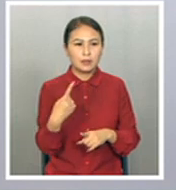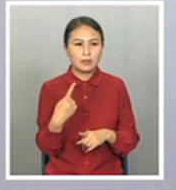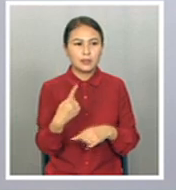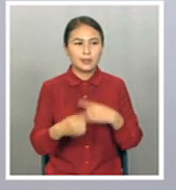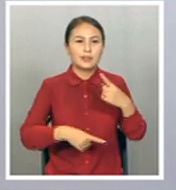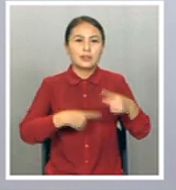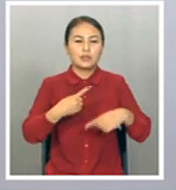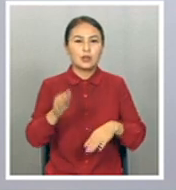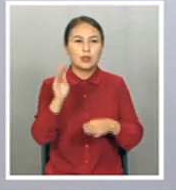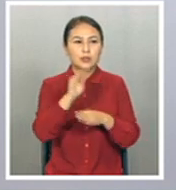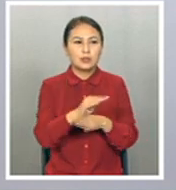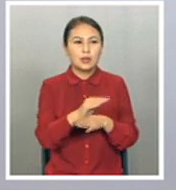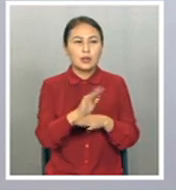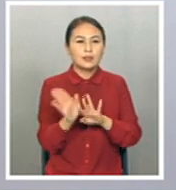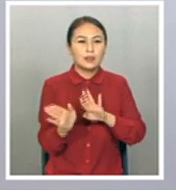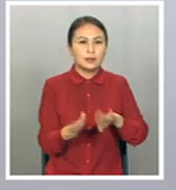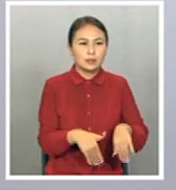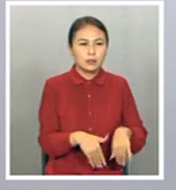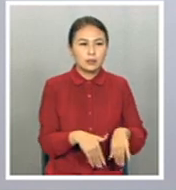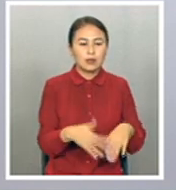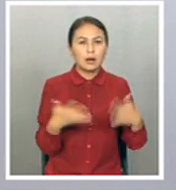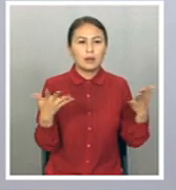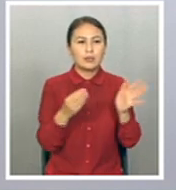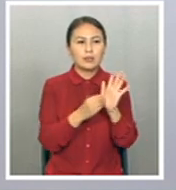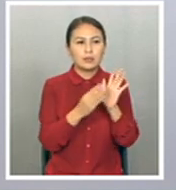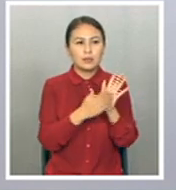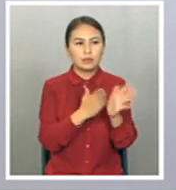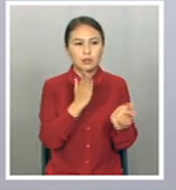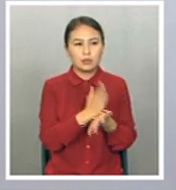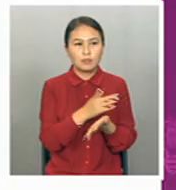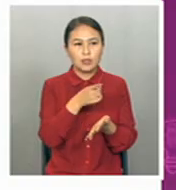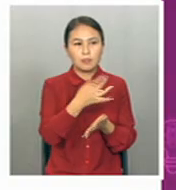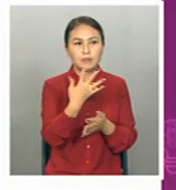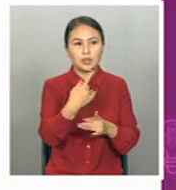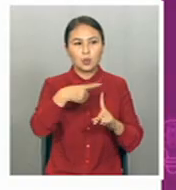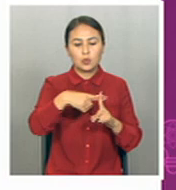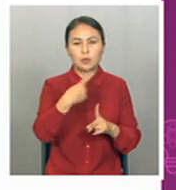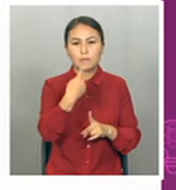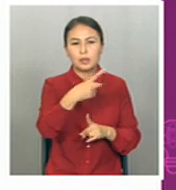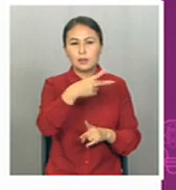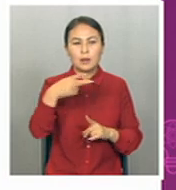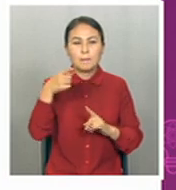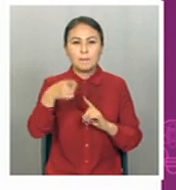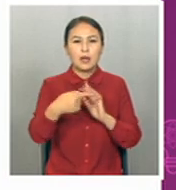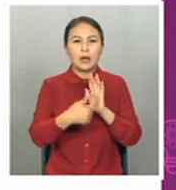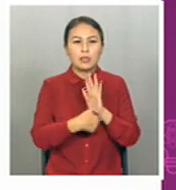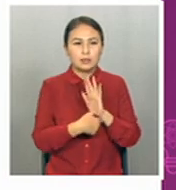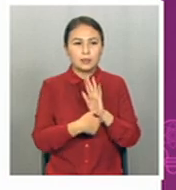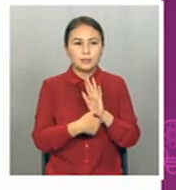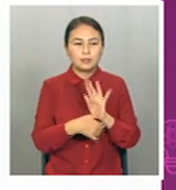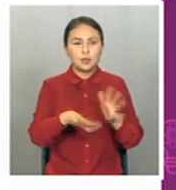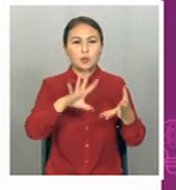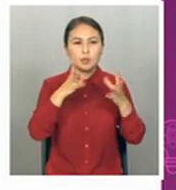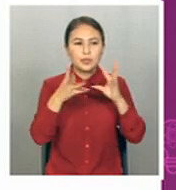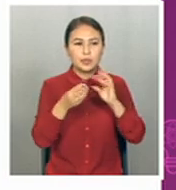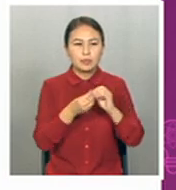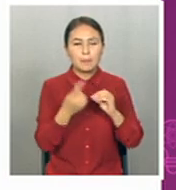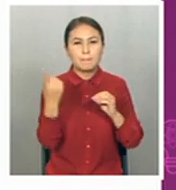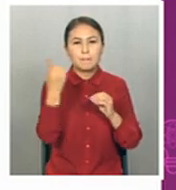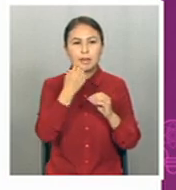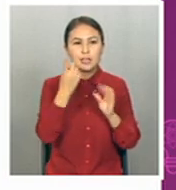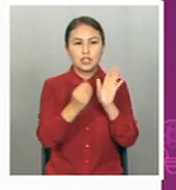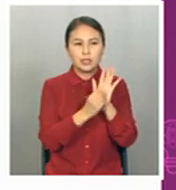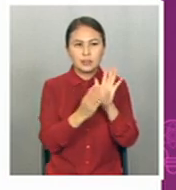ғой. 1005-тен кейін қандай сан тұр? Әрине 1006 деген сан тұр. Осымен балалар біз бірінші санды